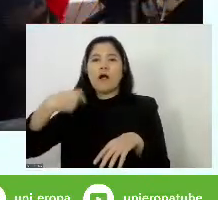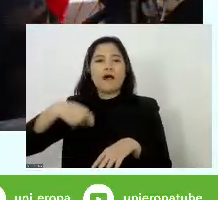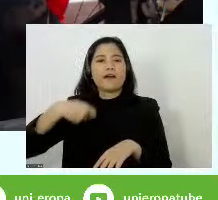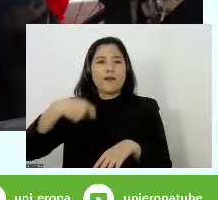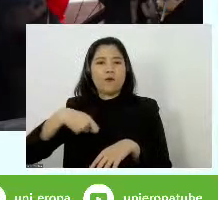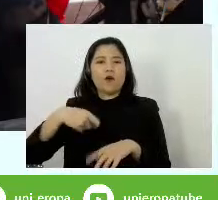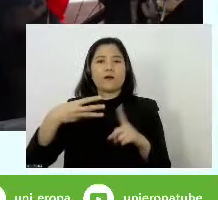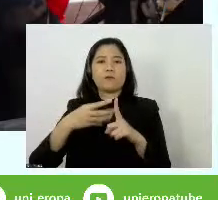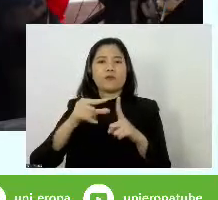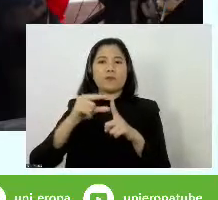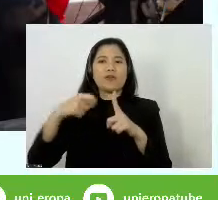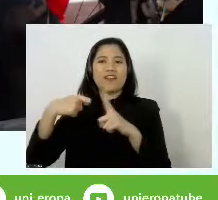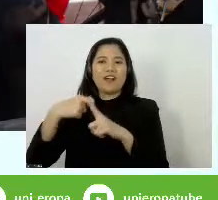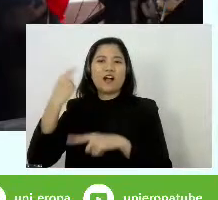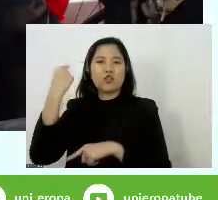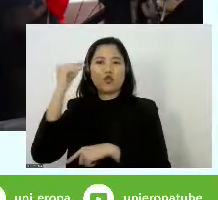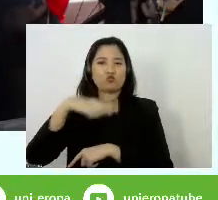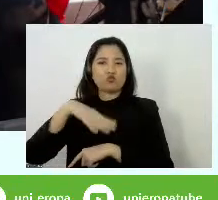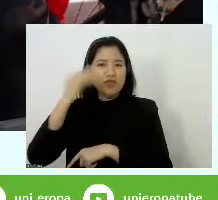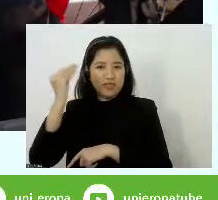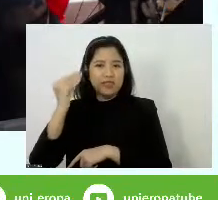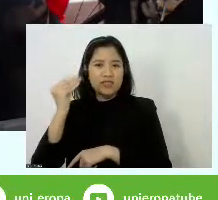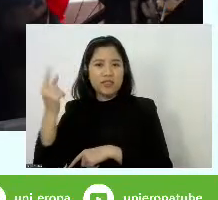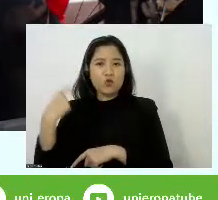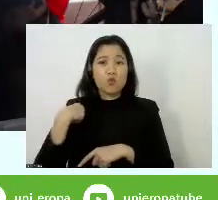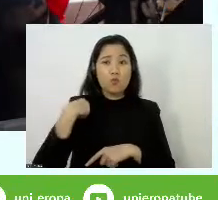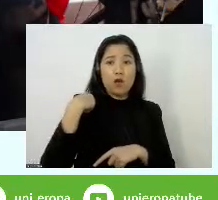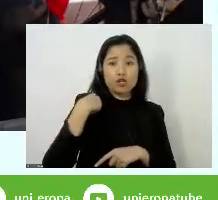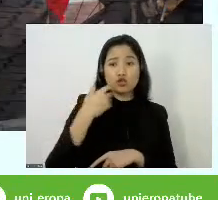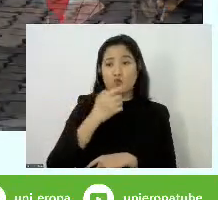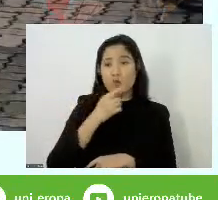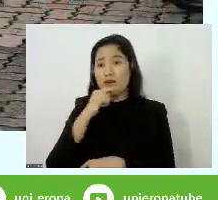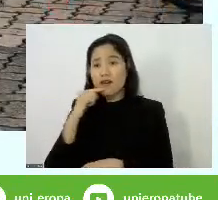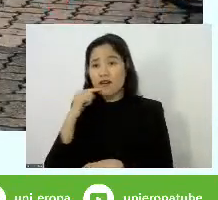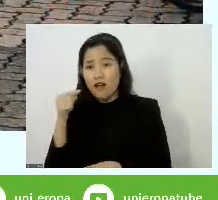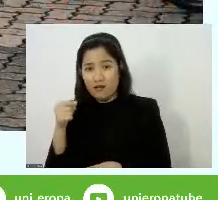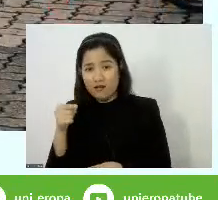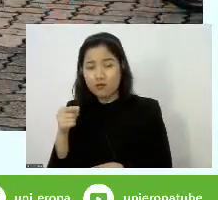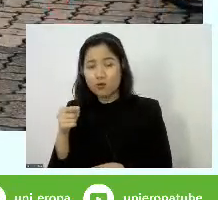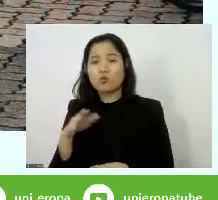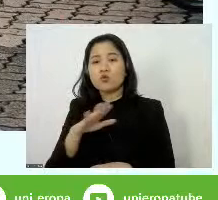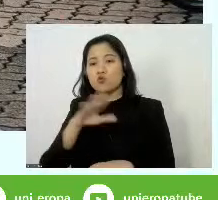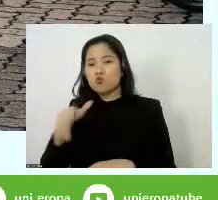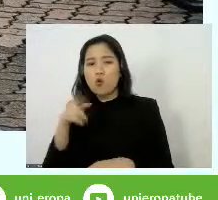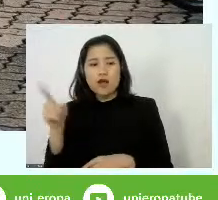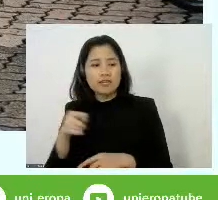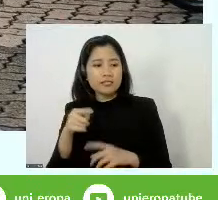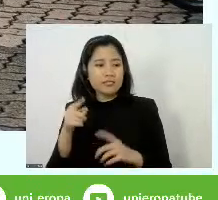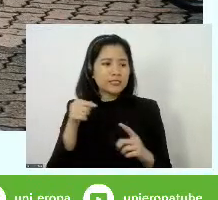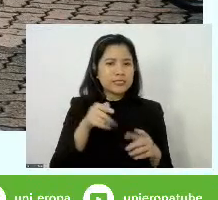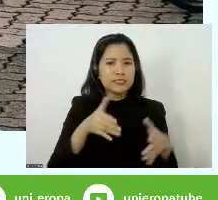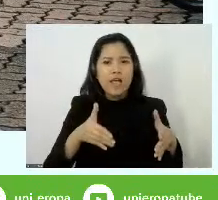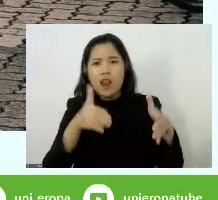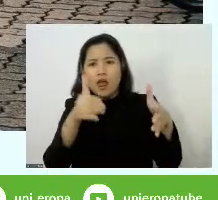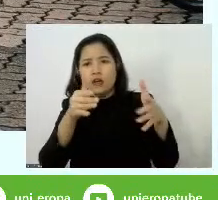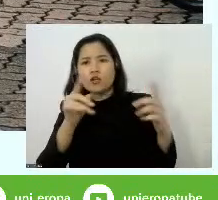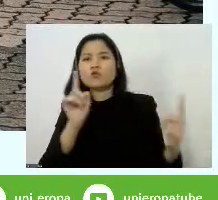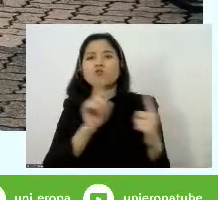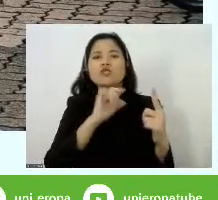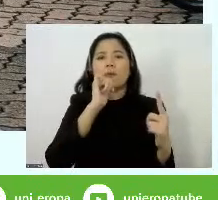BPK di kantor pusat yaitu yang baju merah merah itu lalu Hai Adit jalan ketemu Bapak Gubernur juga